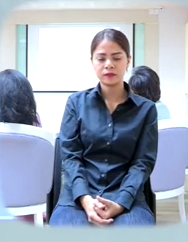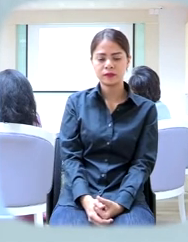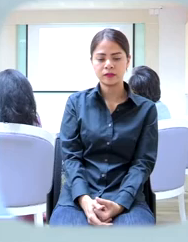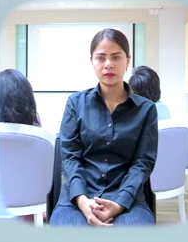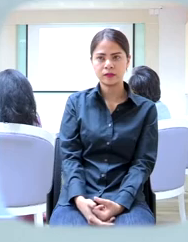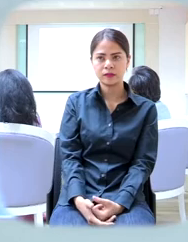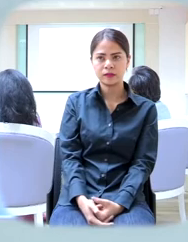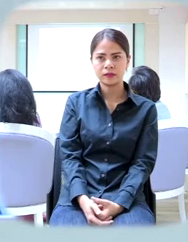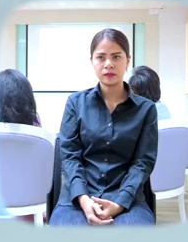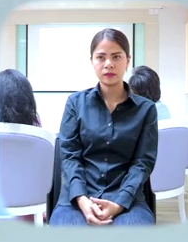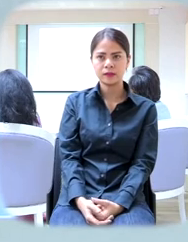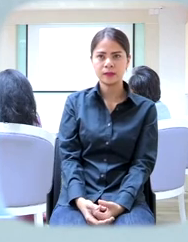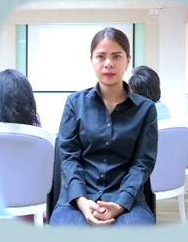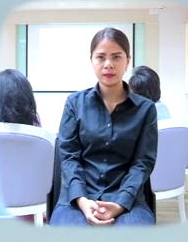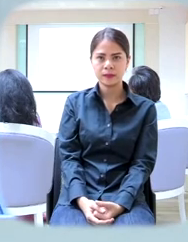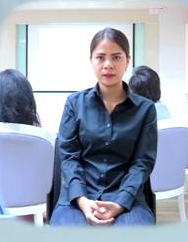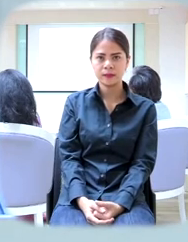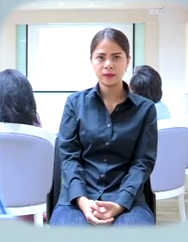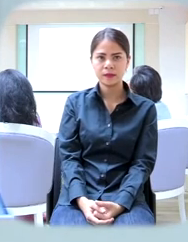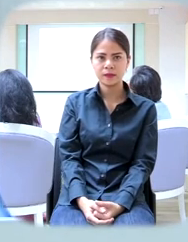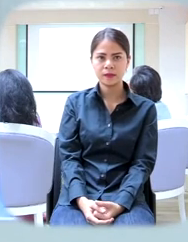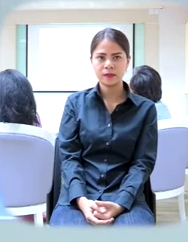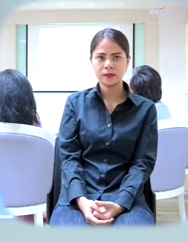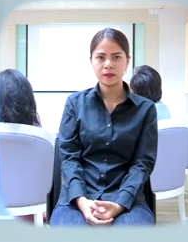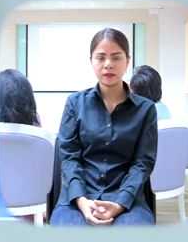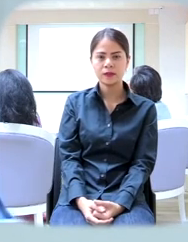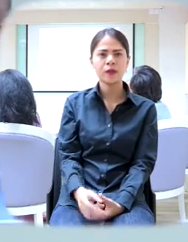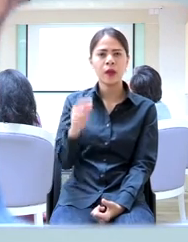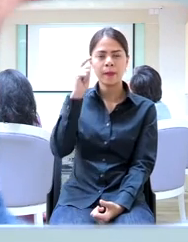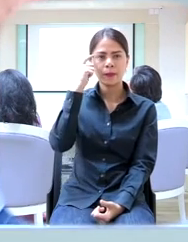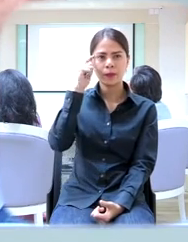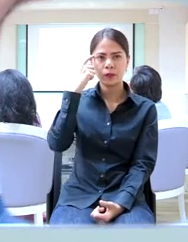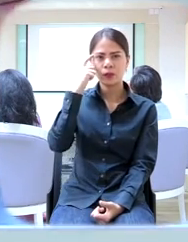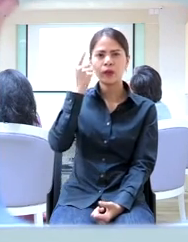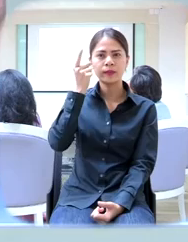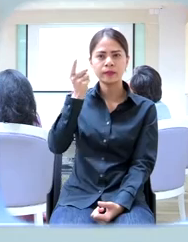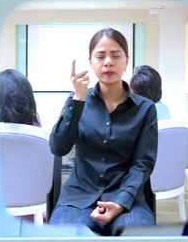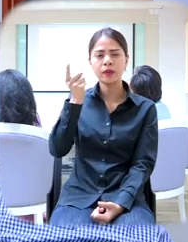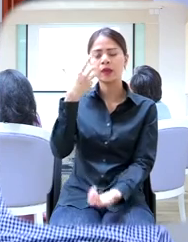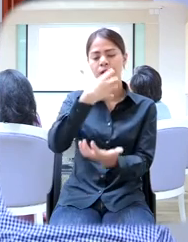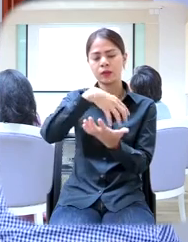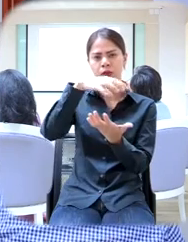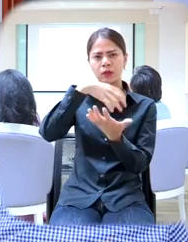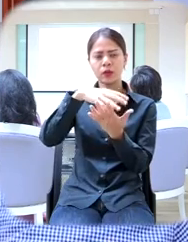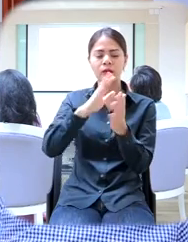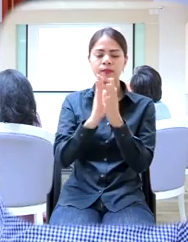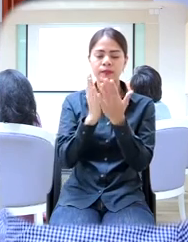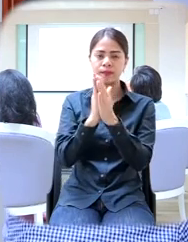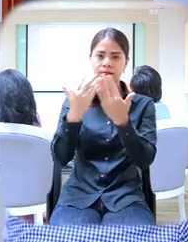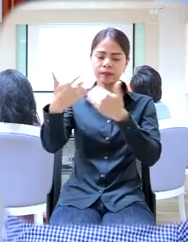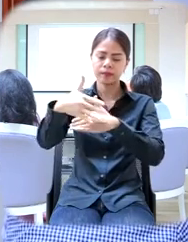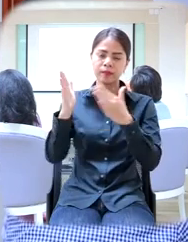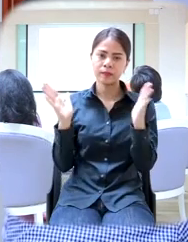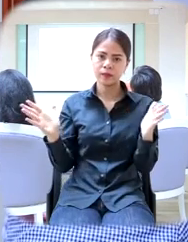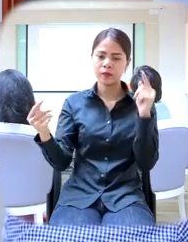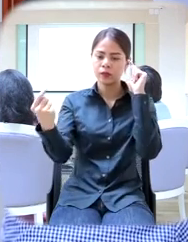in southern Siam. อาจารย์ไม่ทราบว่าจริงๆแล้วถ้าเราจะกล่าวว่าห้องสมุดหรือว่างานท